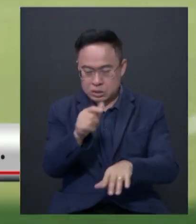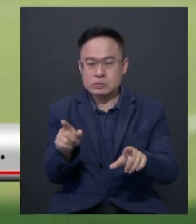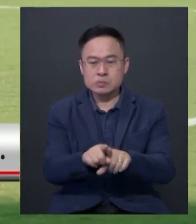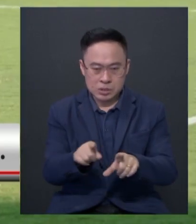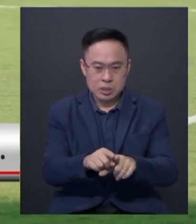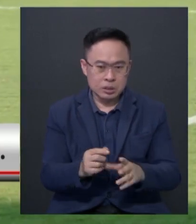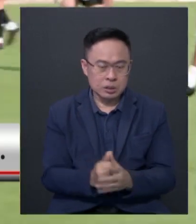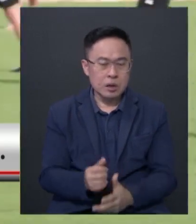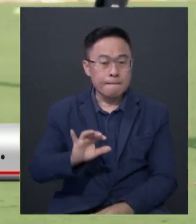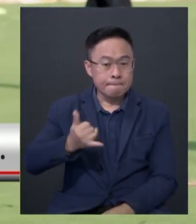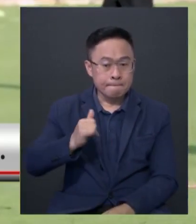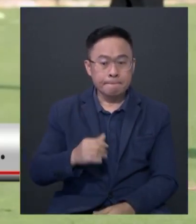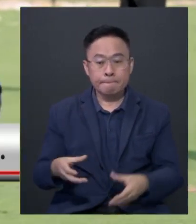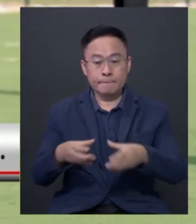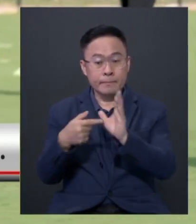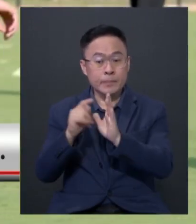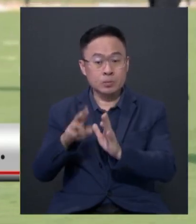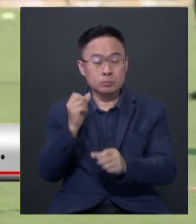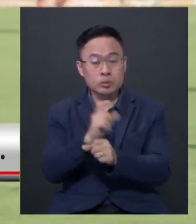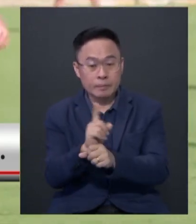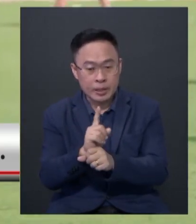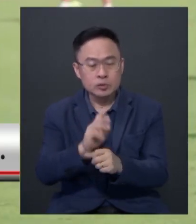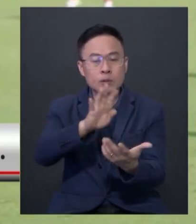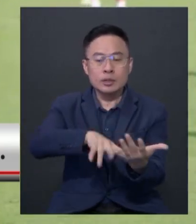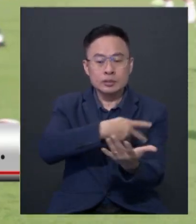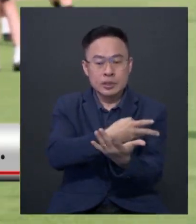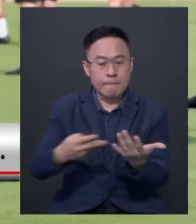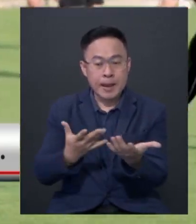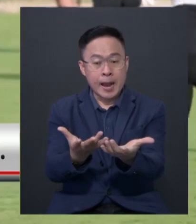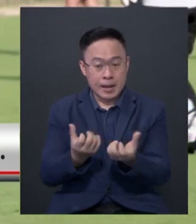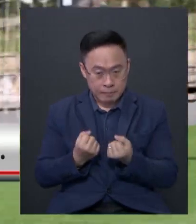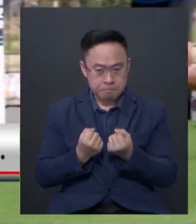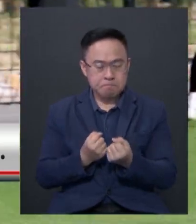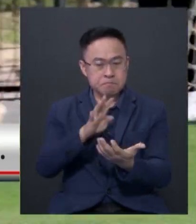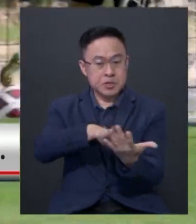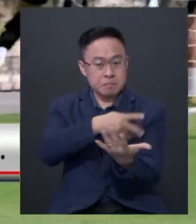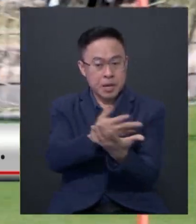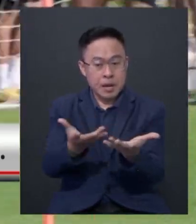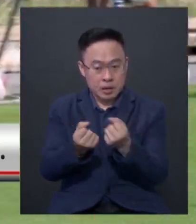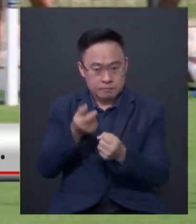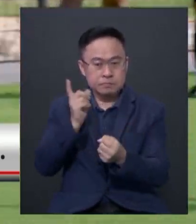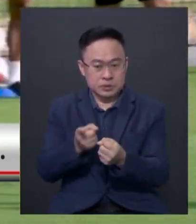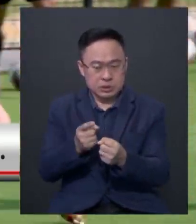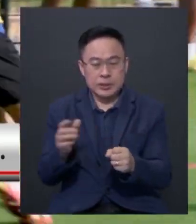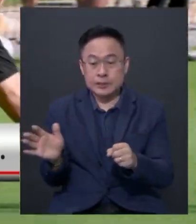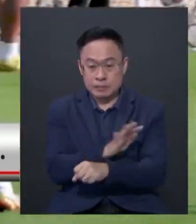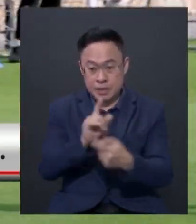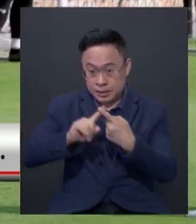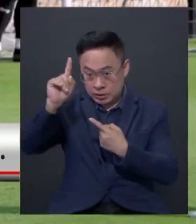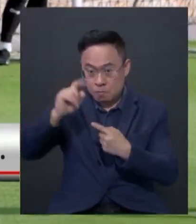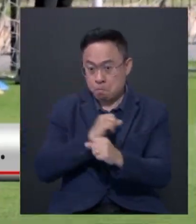แน่นอนว่าสิ่งที่ BG ปทุมต้องทำก็คือเล่นเกมรับอย่างมีวินัยอย่างแรกเลยนะอย่าเสียประ